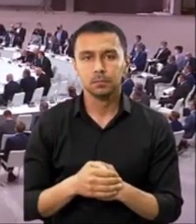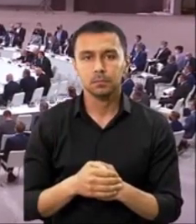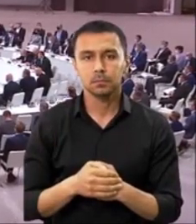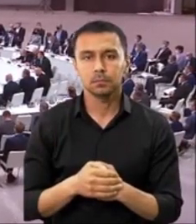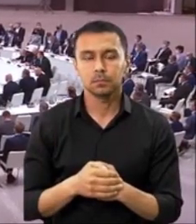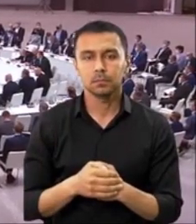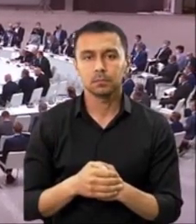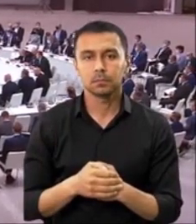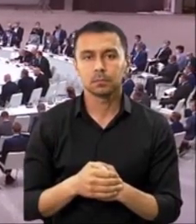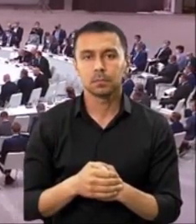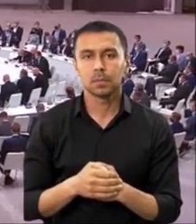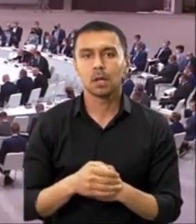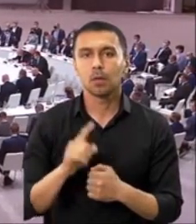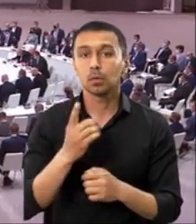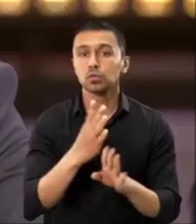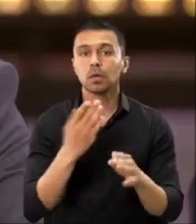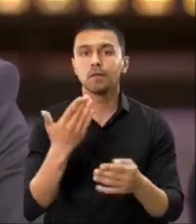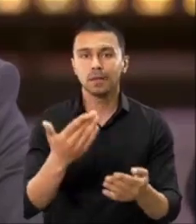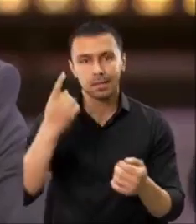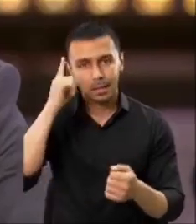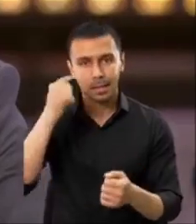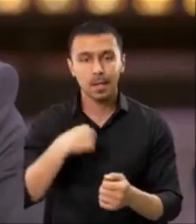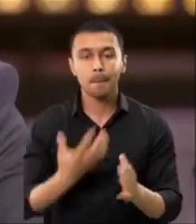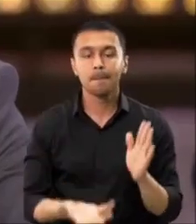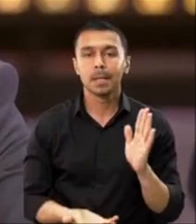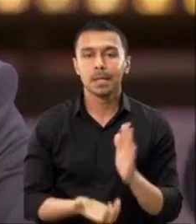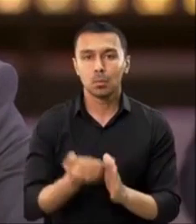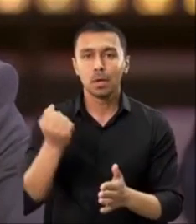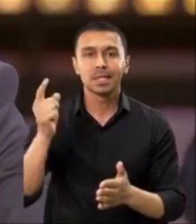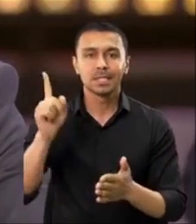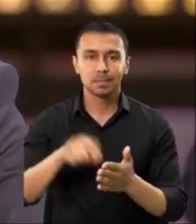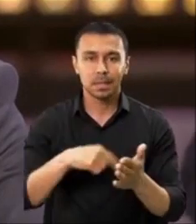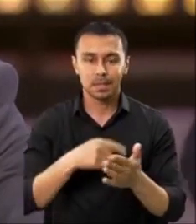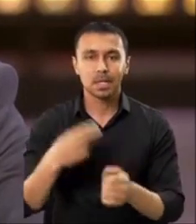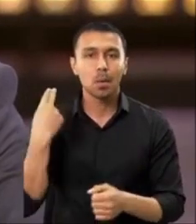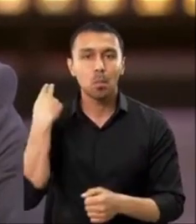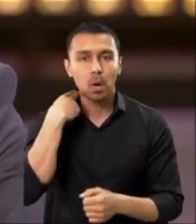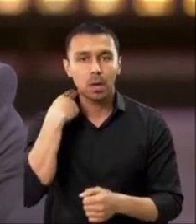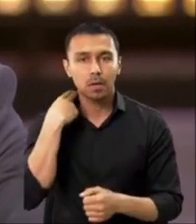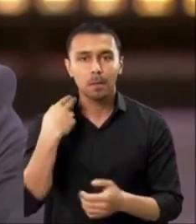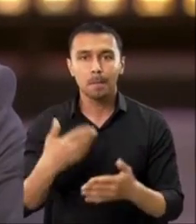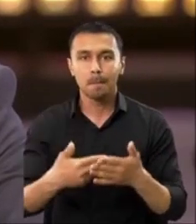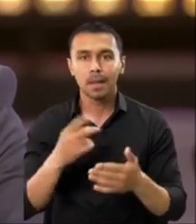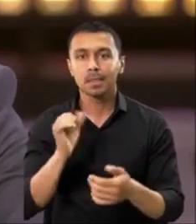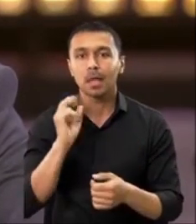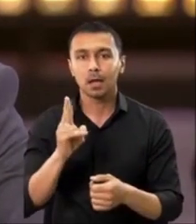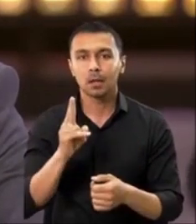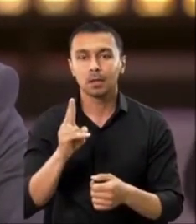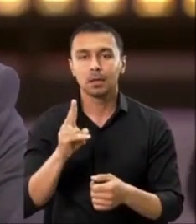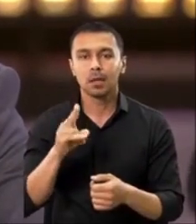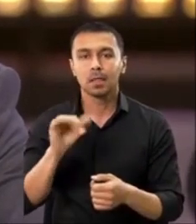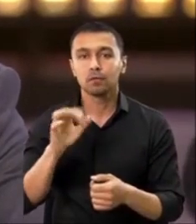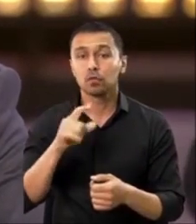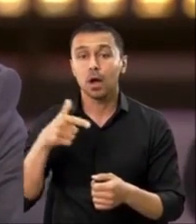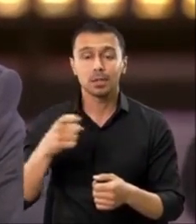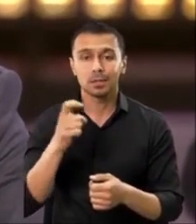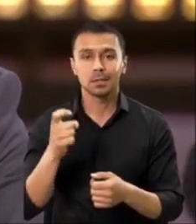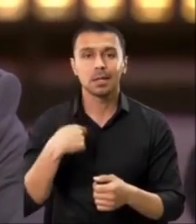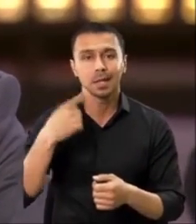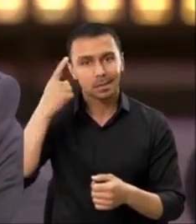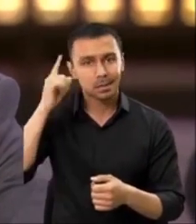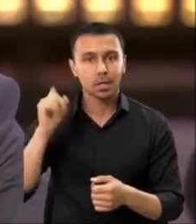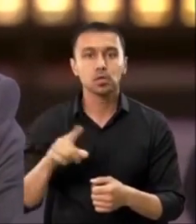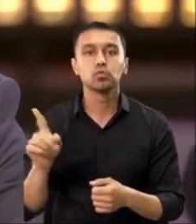По-перше, ви знаєте, що я підтримую списання боргів перед НАКом, перед НАК «Нафтогазом». Я знаю, що